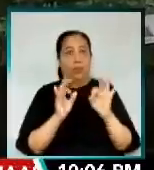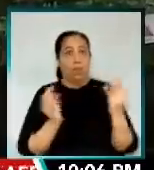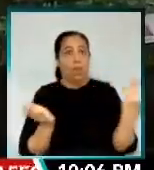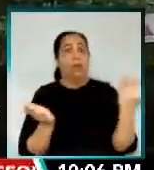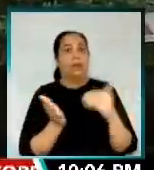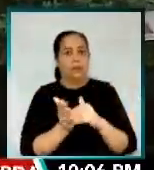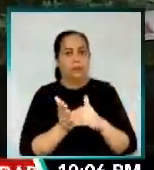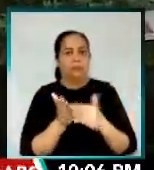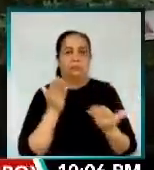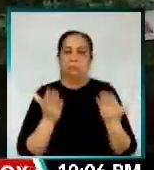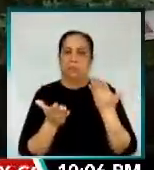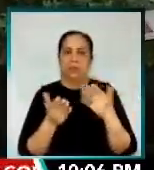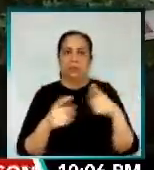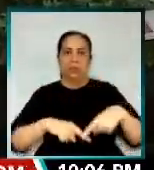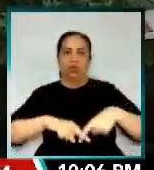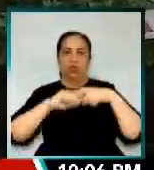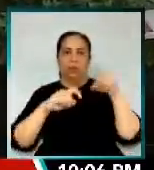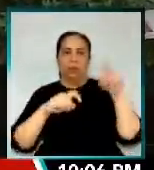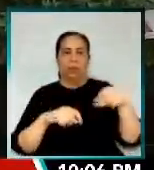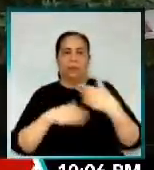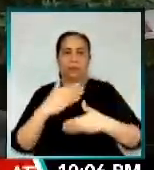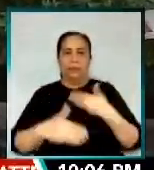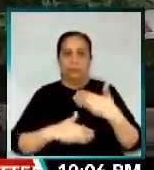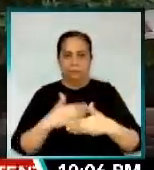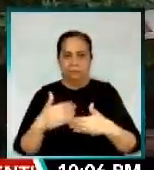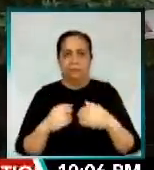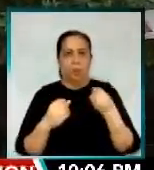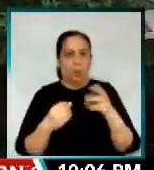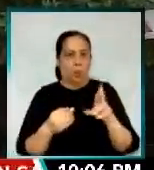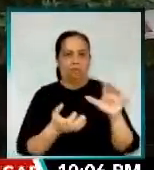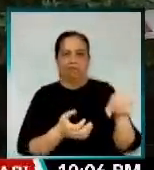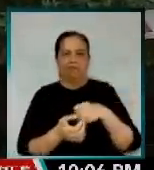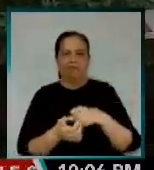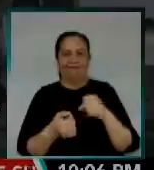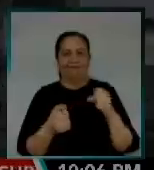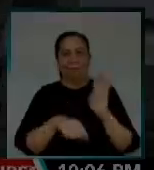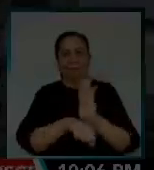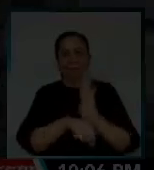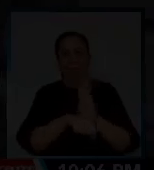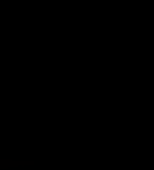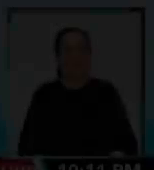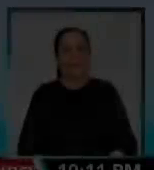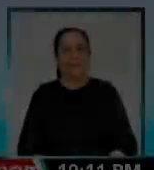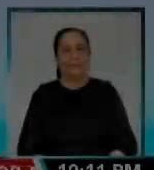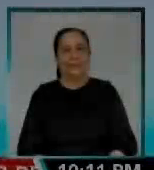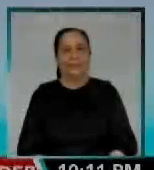posibleng masuspindi ang kanilang operasyon o mabawi ang kanilang business permit.